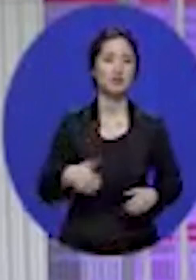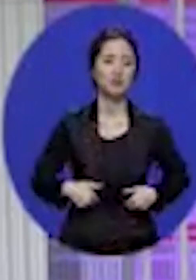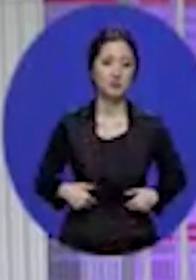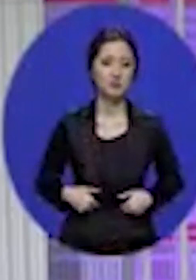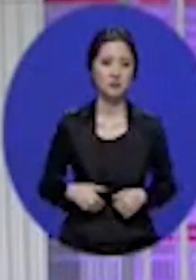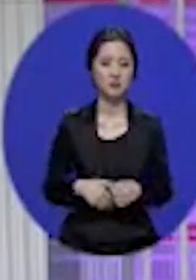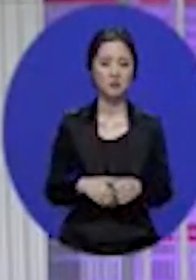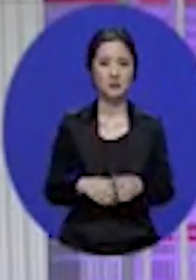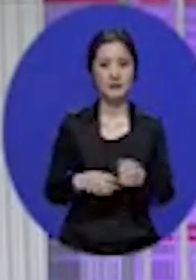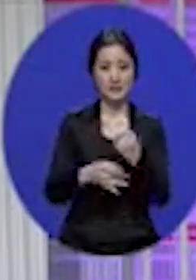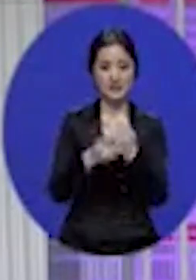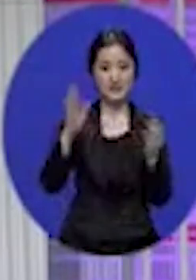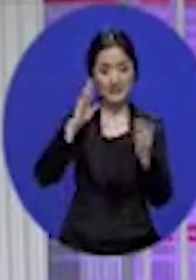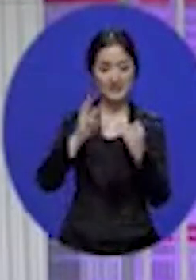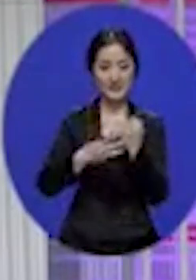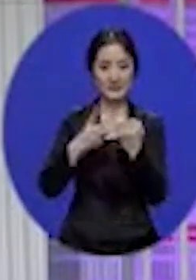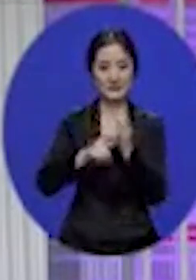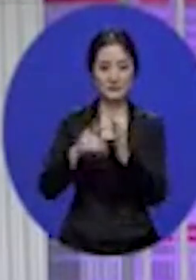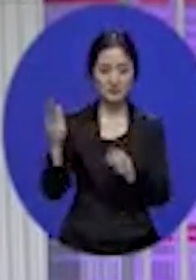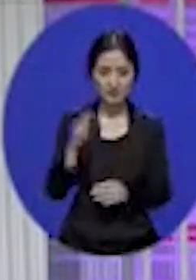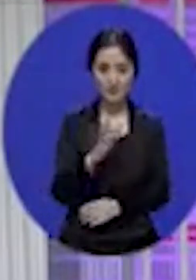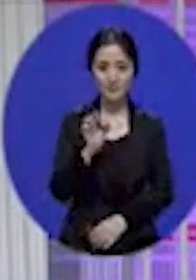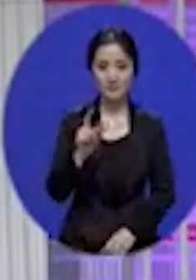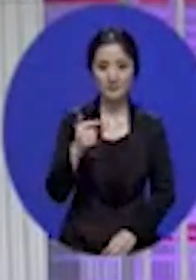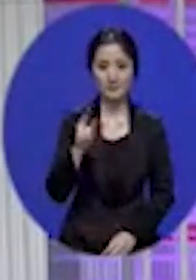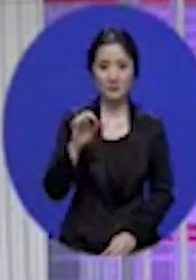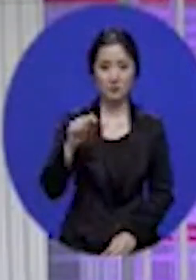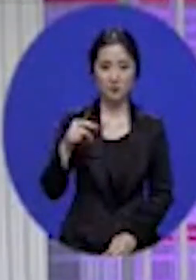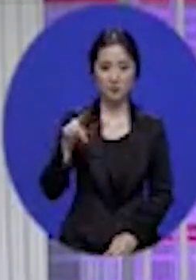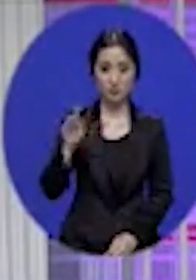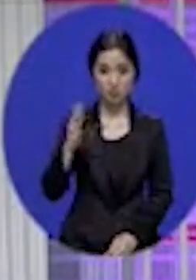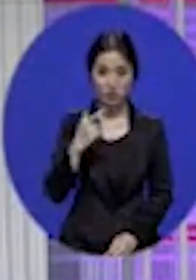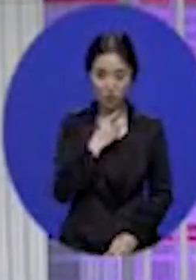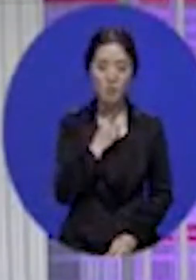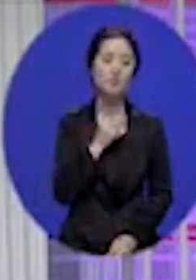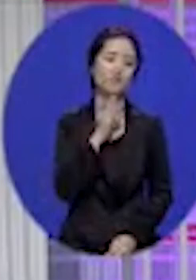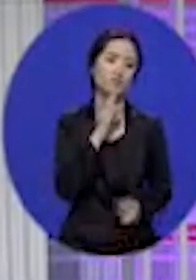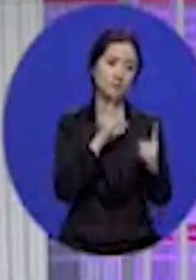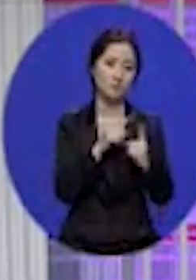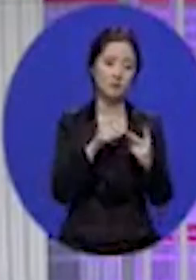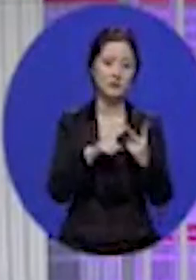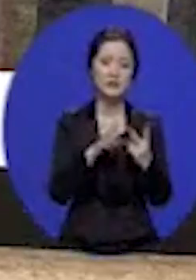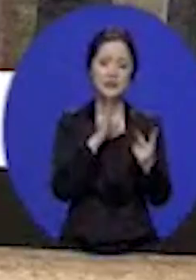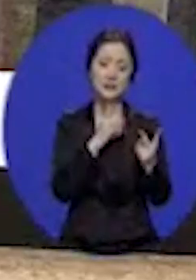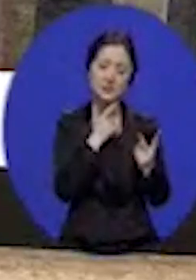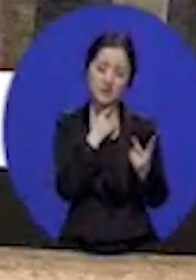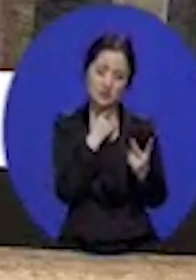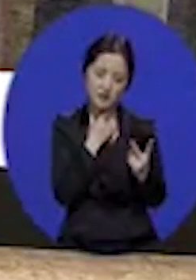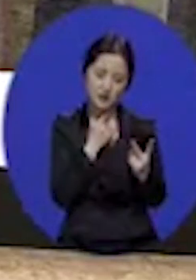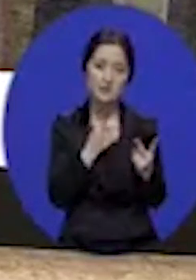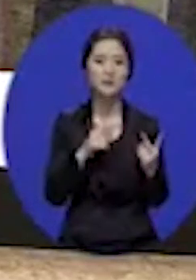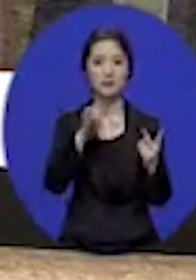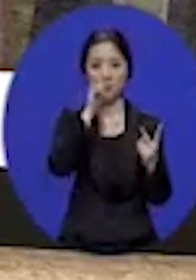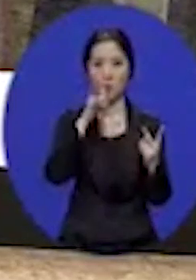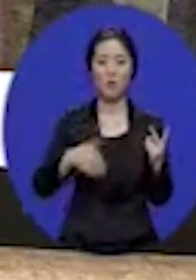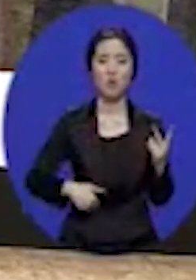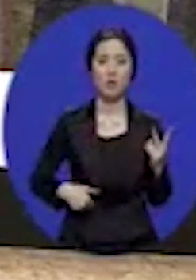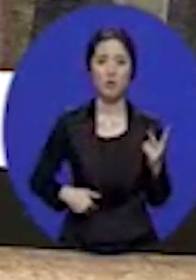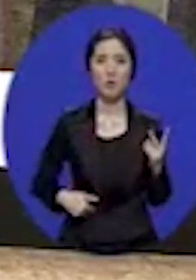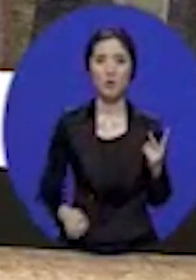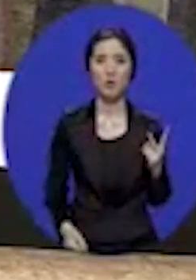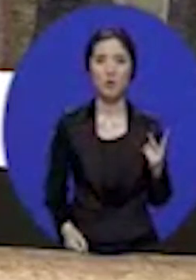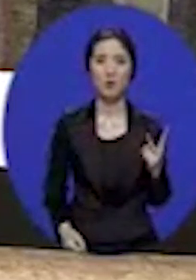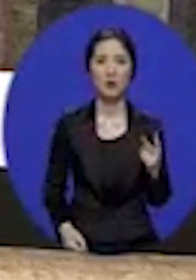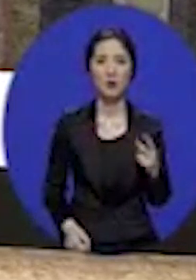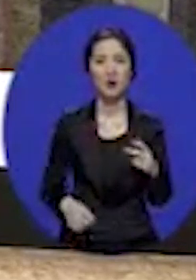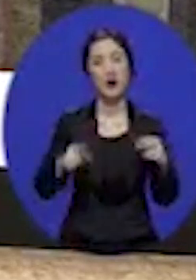초3때부터 아나운서가 되고 싶다고 그랬잖아요. 네. 두 번째는 또 따라해보세요. 절실하게 원해라. 절실하게 원해라. 아마 자나